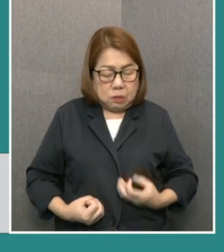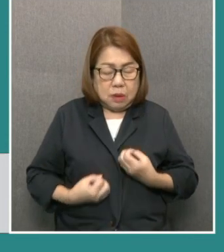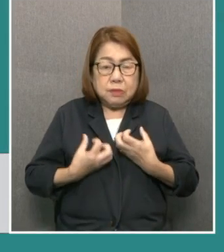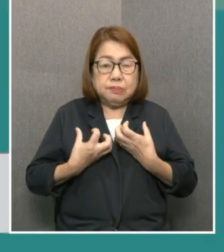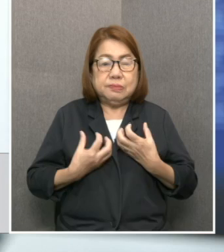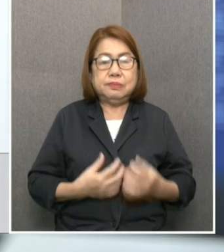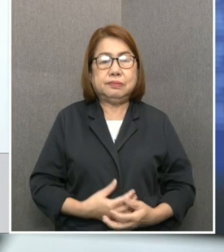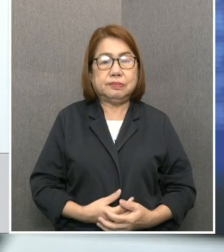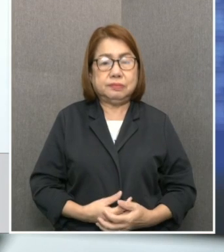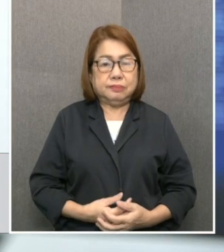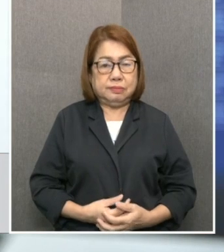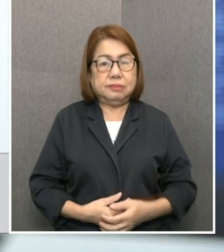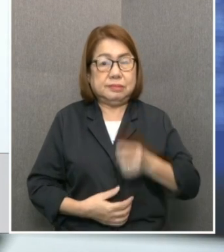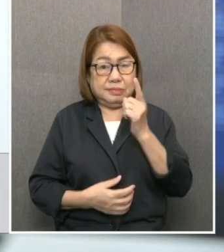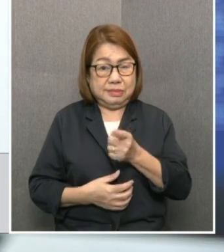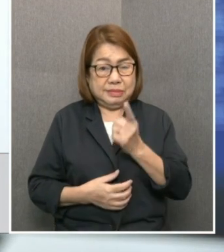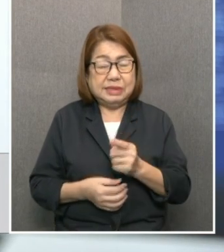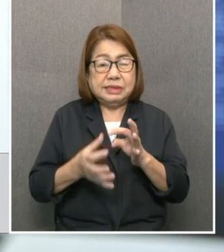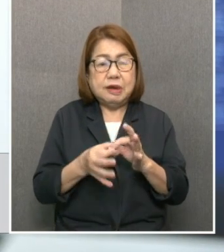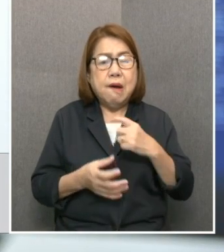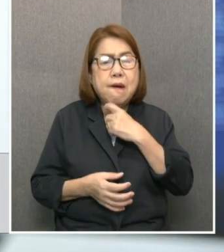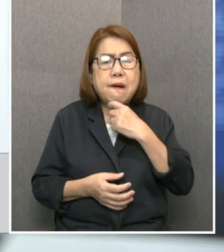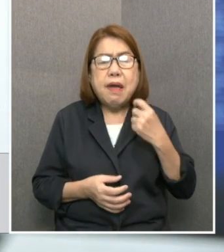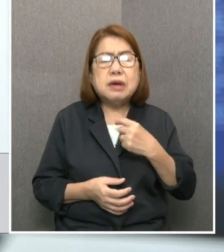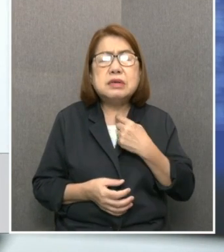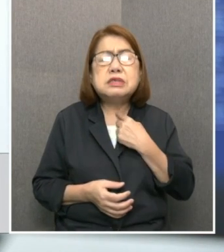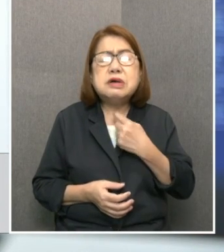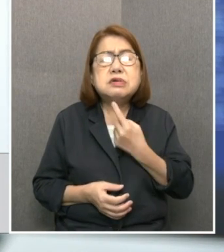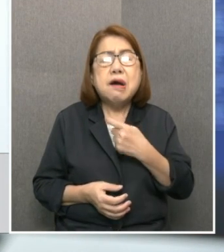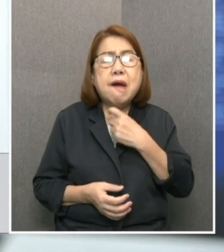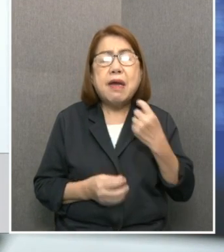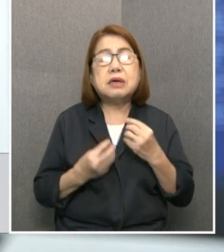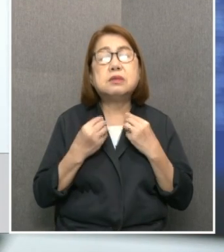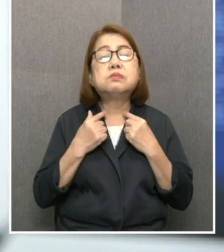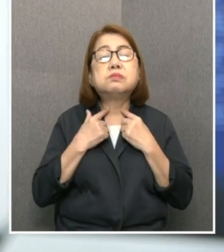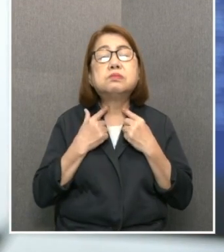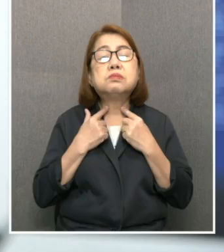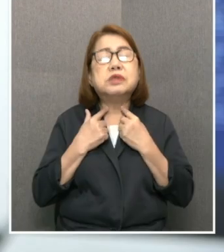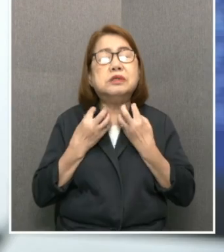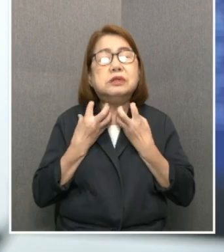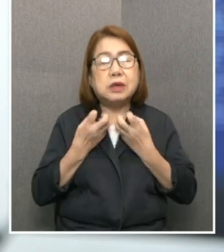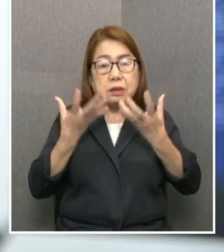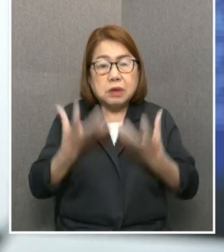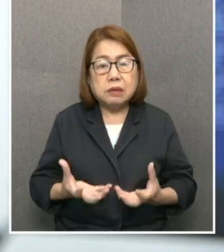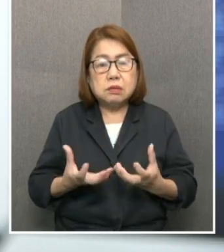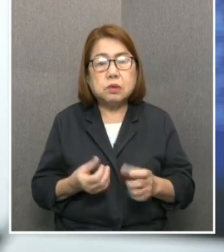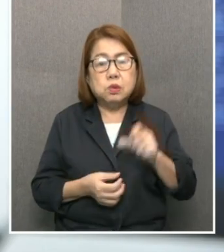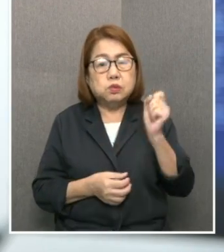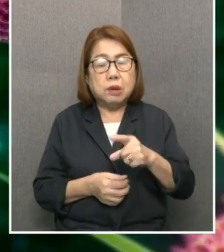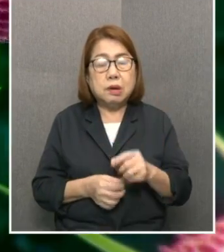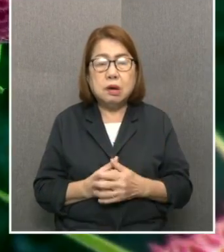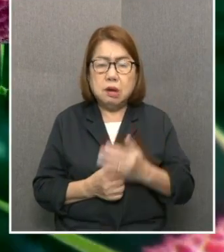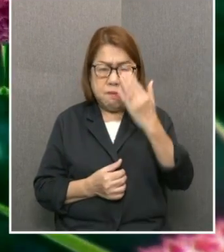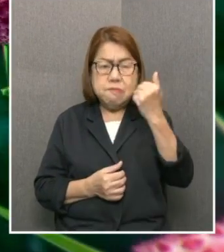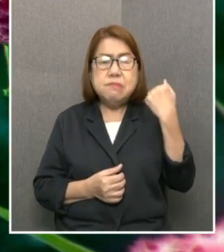ครับส่วนใหญ่แล้วนะครับภาวะเสียงแหบเนี่ยมักเกิดจากกล่องเสียงอักเสบชนิดเฉียบพลันนะครับซึ่งโรคนี้มัก